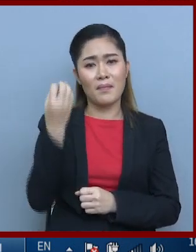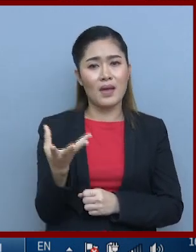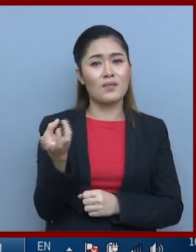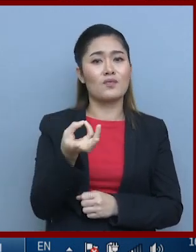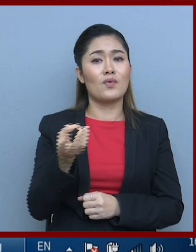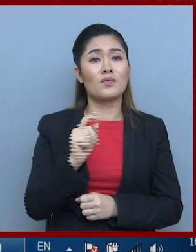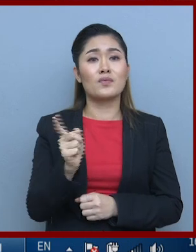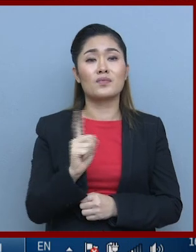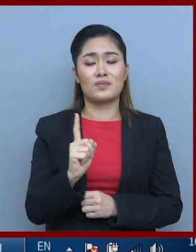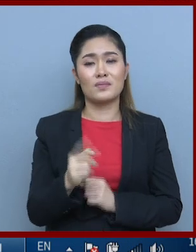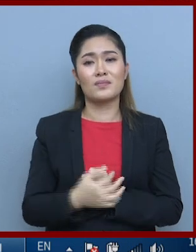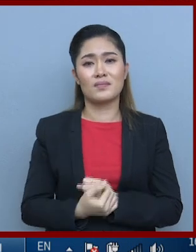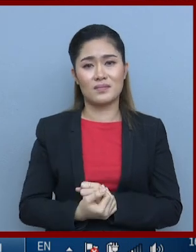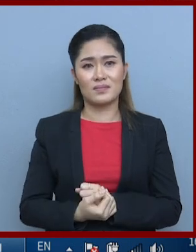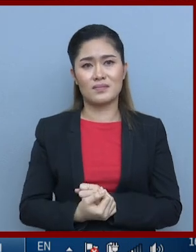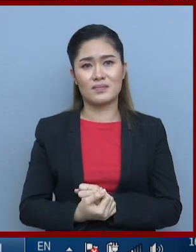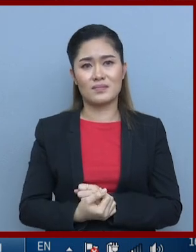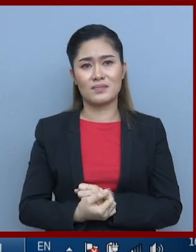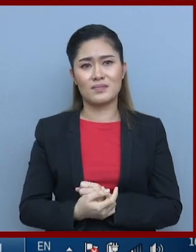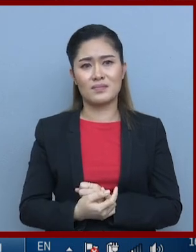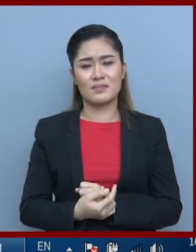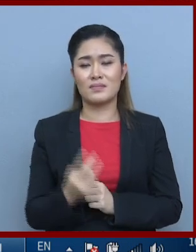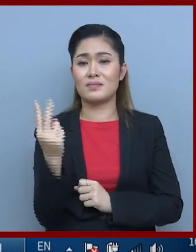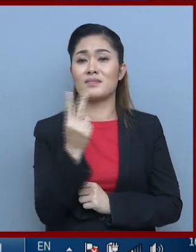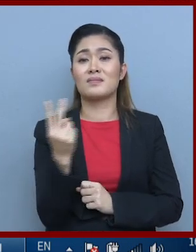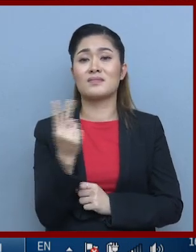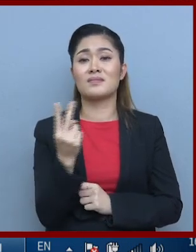จะน้อยอะไรเนี่ยมันอยู่ในระหว่างเดซิมอลเนี่ย